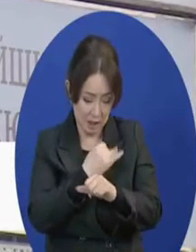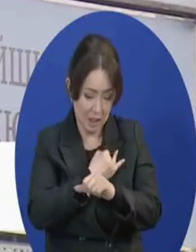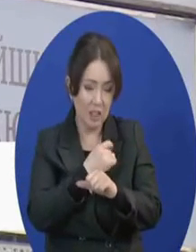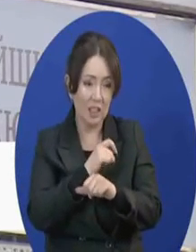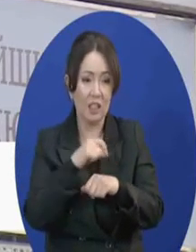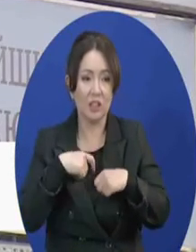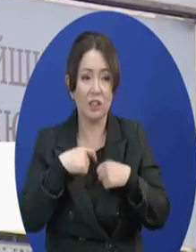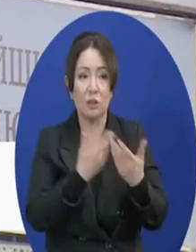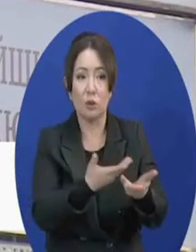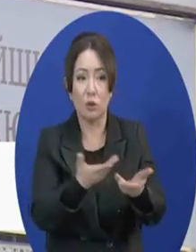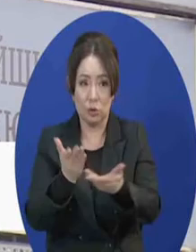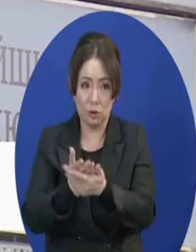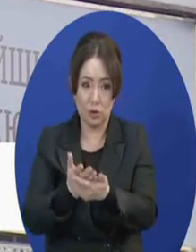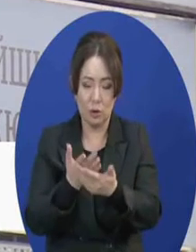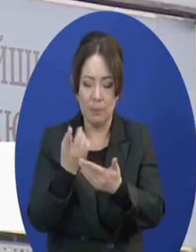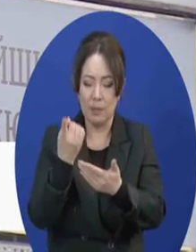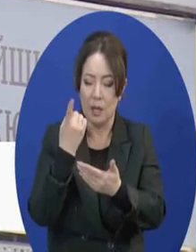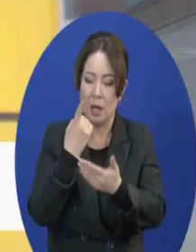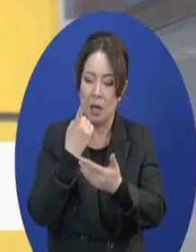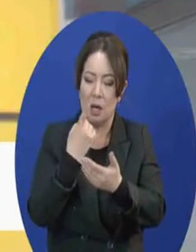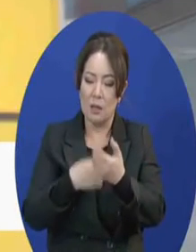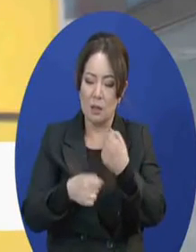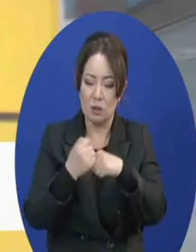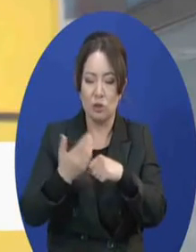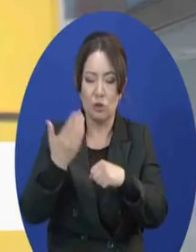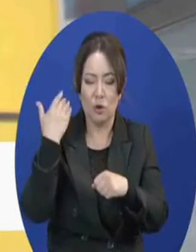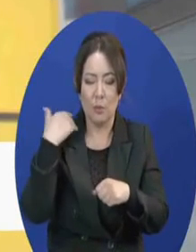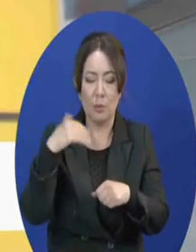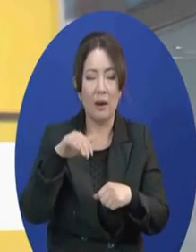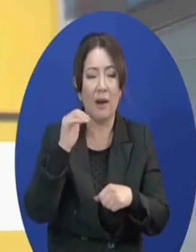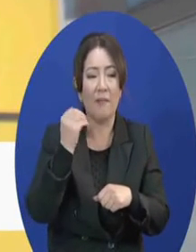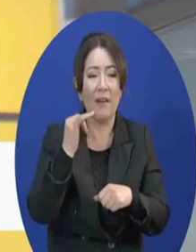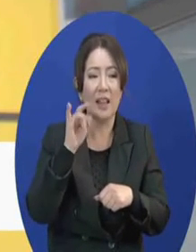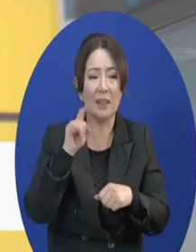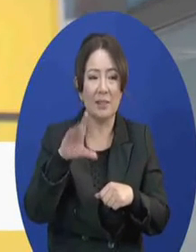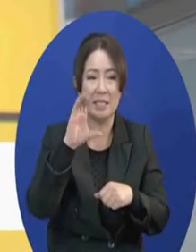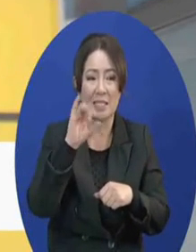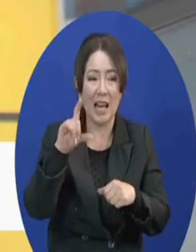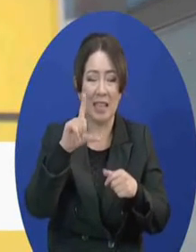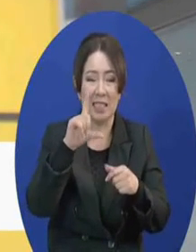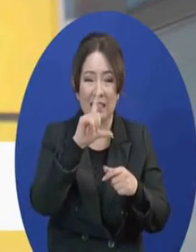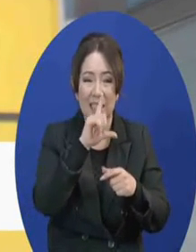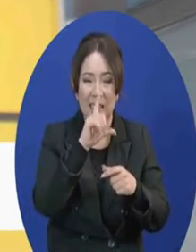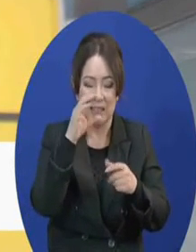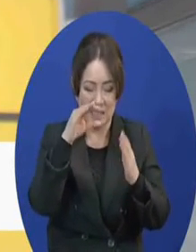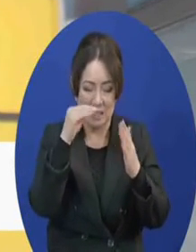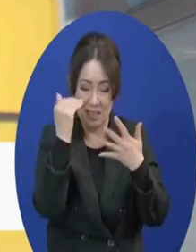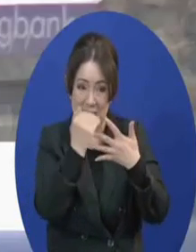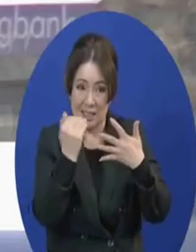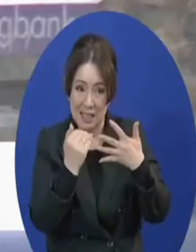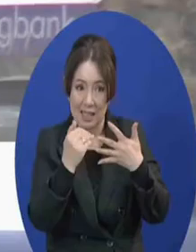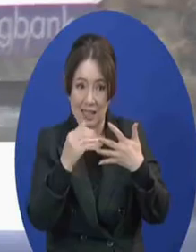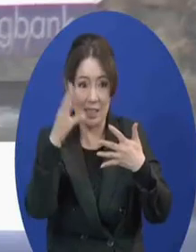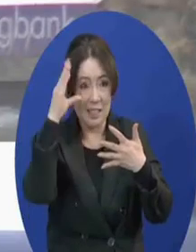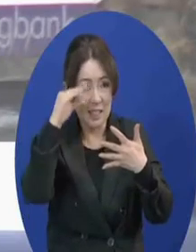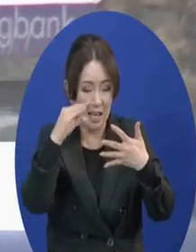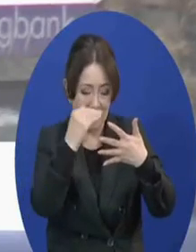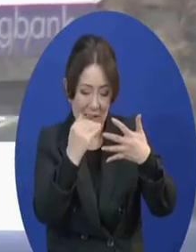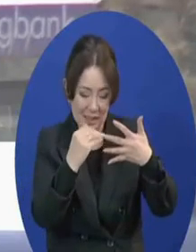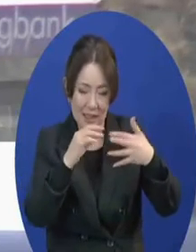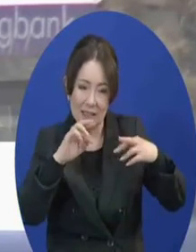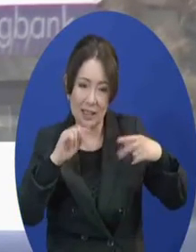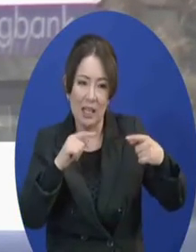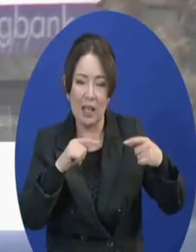хэвээр. Өнгөрсөн онд манай улс ФАТФ-ийн саралч хязгаартаас богино хугацаанд гарч мөнгө угаах терроризмыг санхүүжүүлэх эрсдэлтэй улс орнуудын